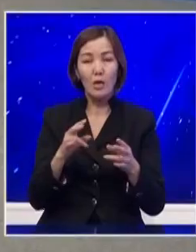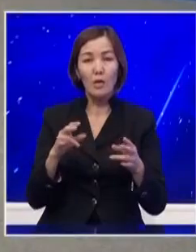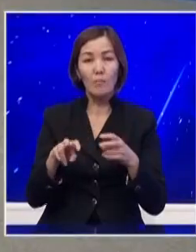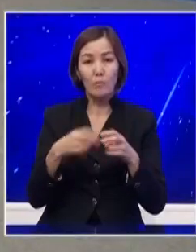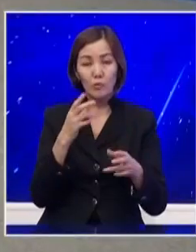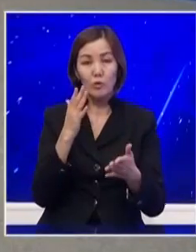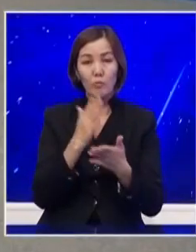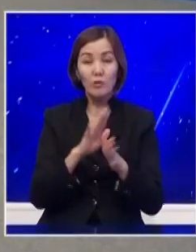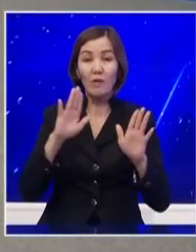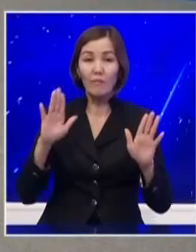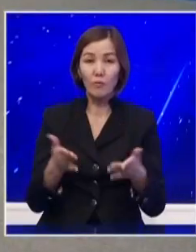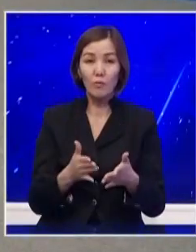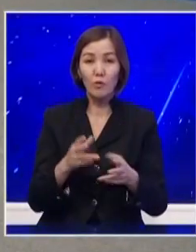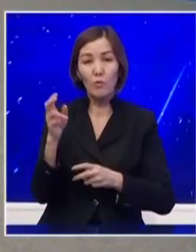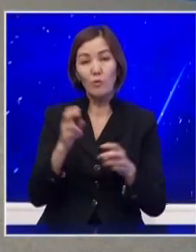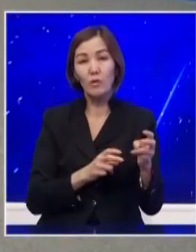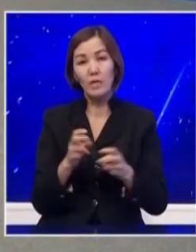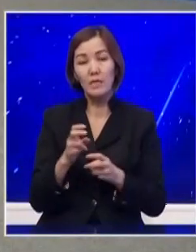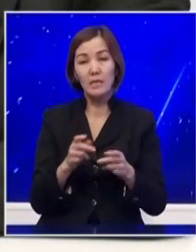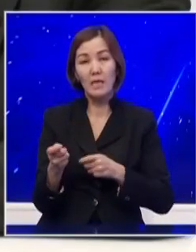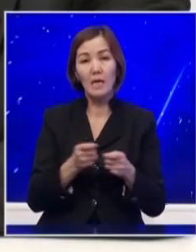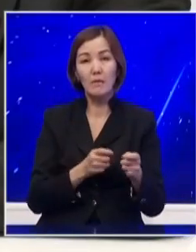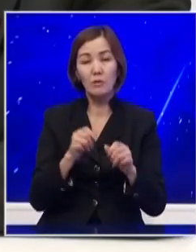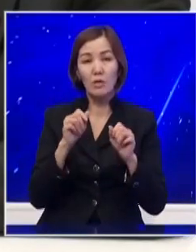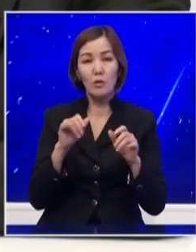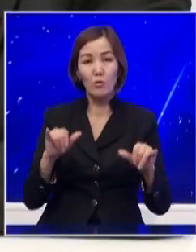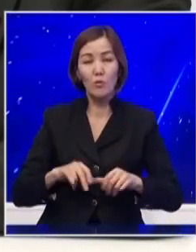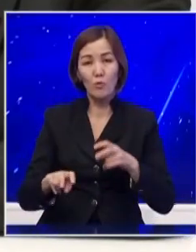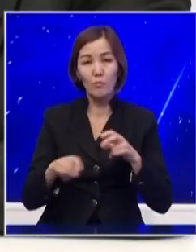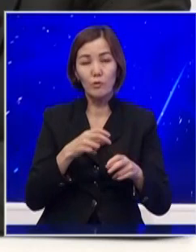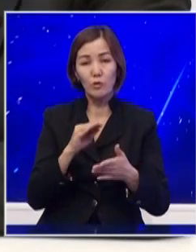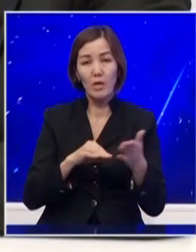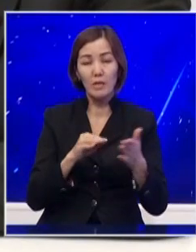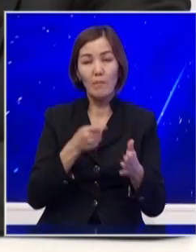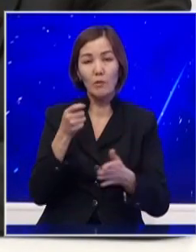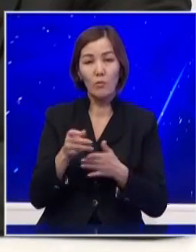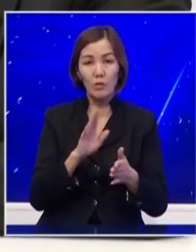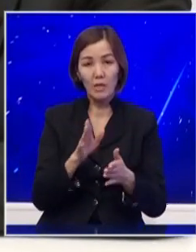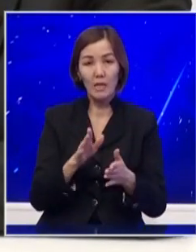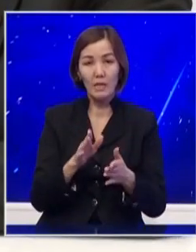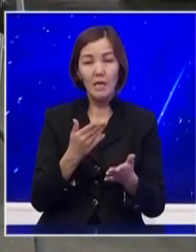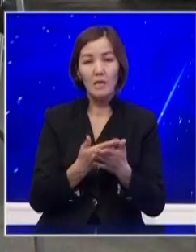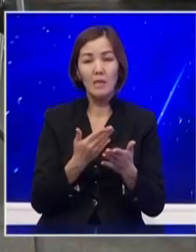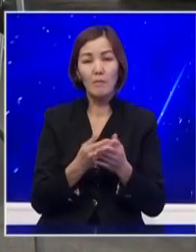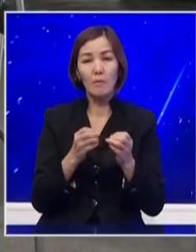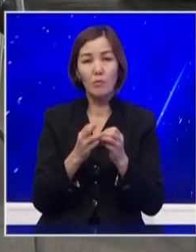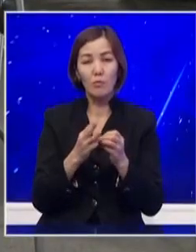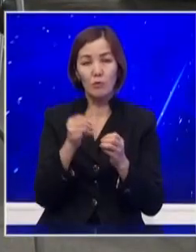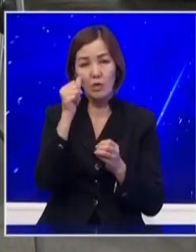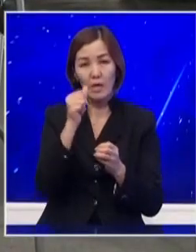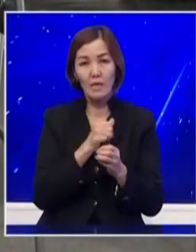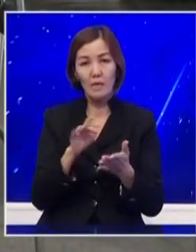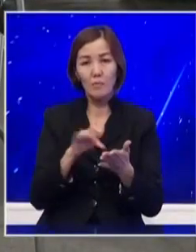болған жағдайда өндірістік объектіге қатысты әкімшілік құқық бұзушылық туралы хаттама толтырылады. Бұл шамамен 13 айлық есептік